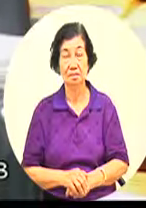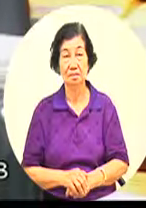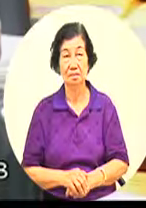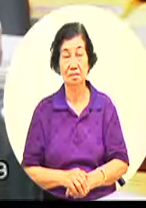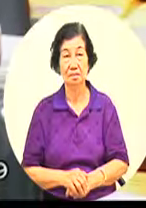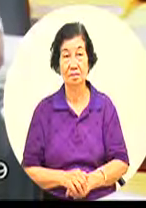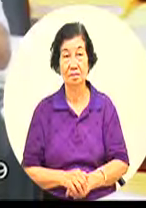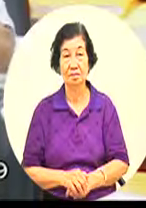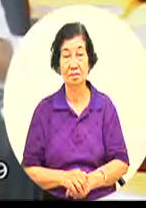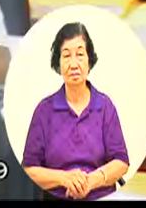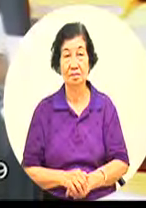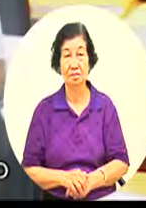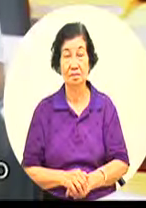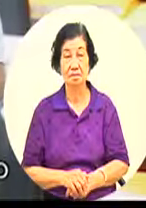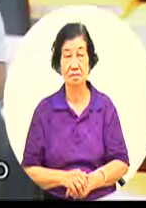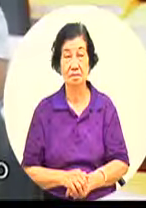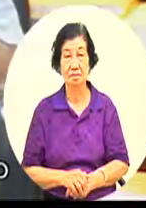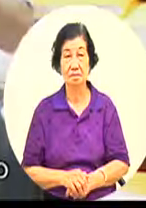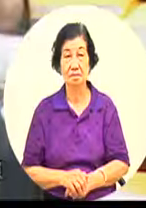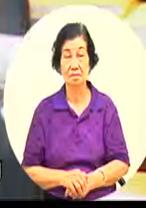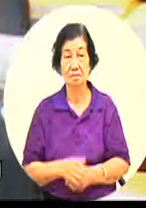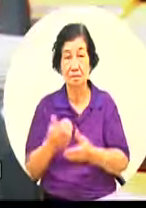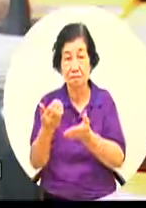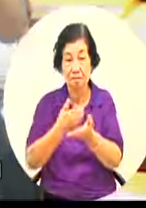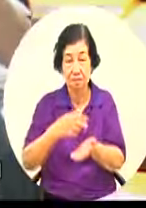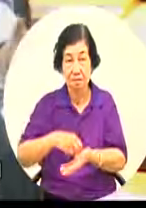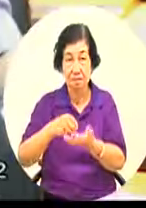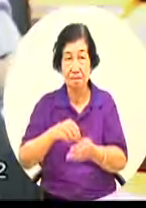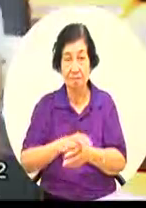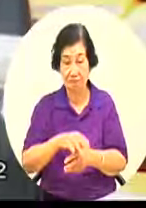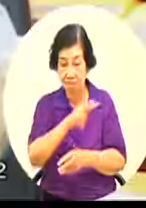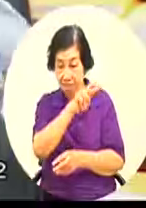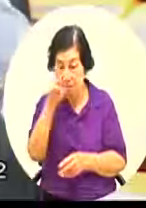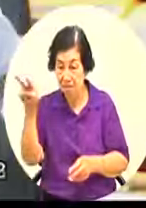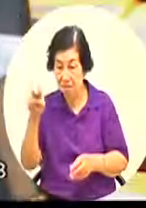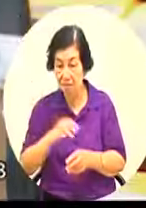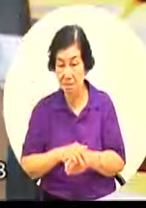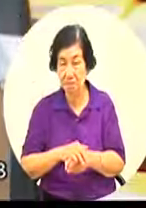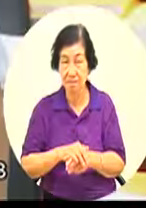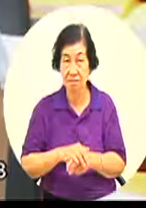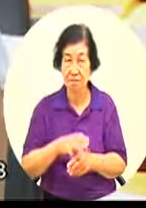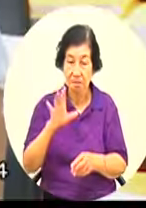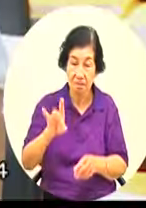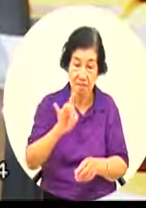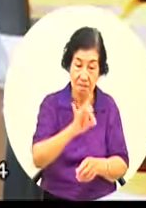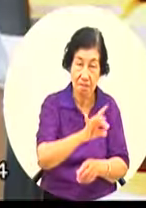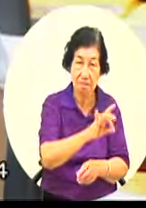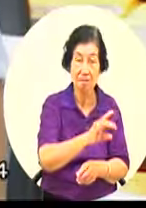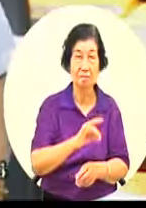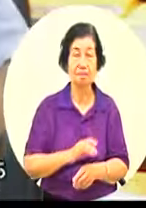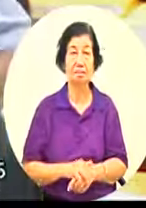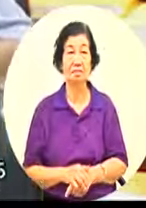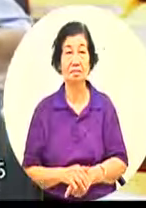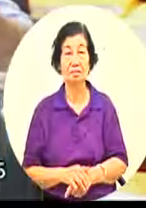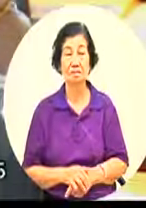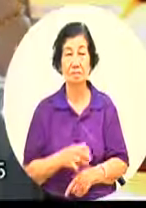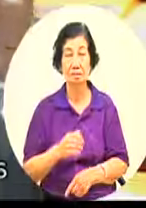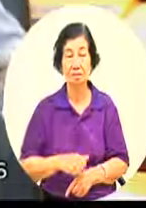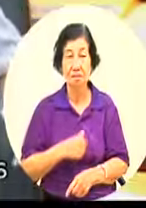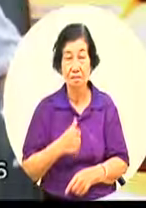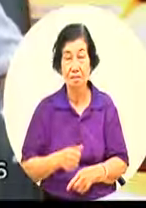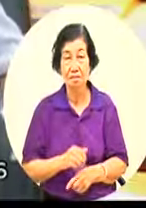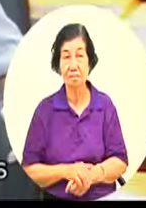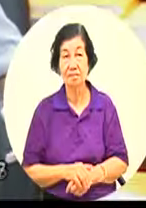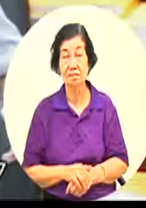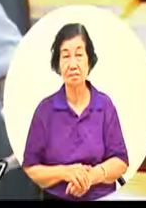坐。这些的我刚刚已经讲到，我看到的都是点缀式的。到底有没有一个说我是一个